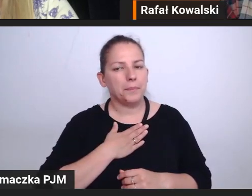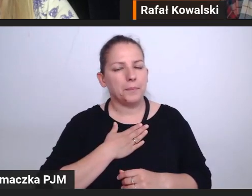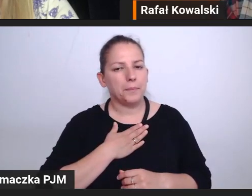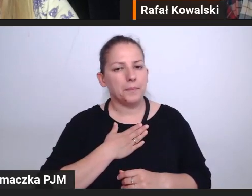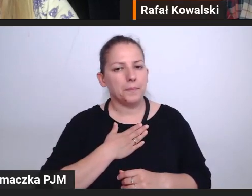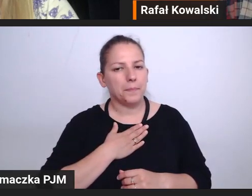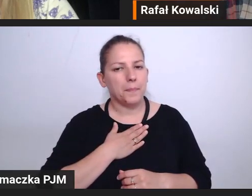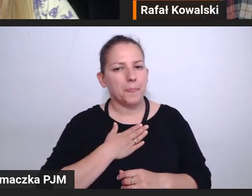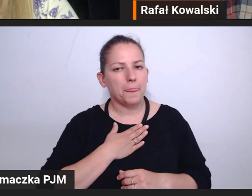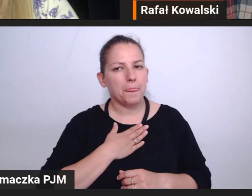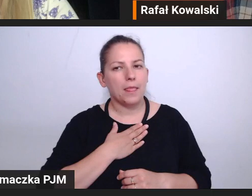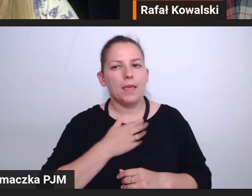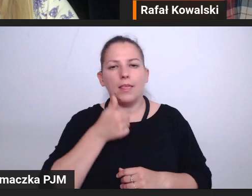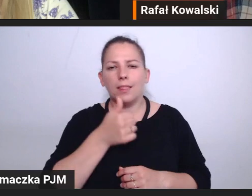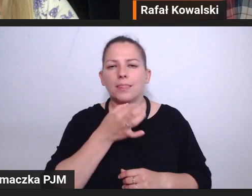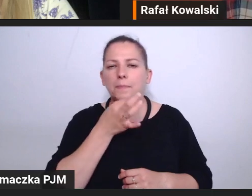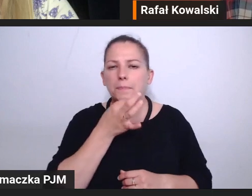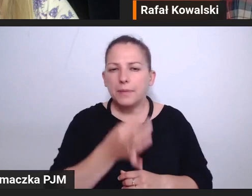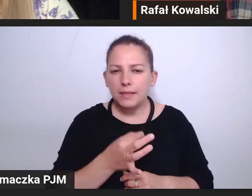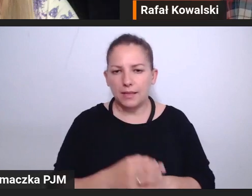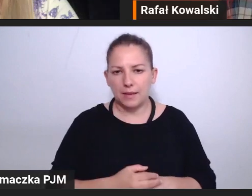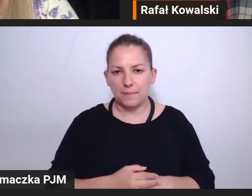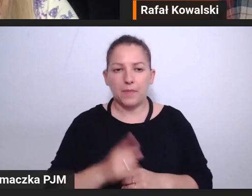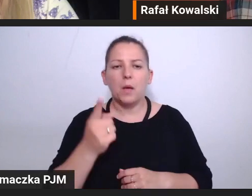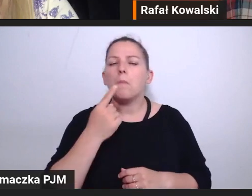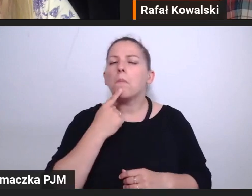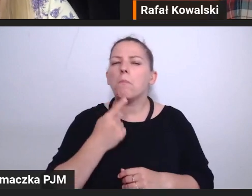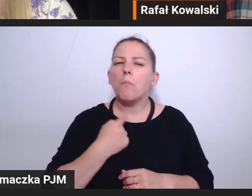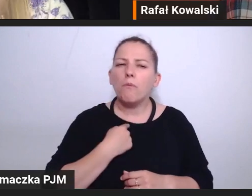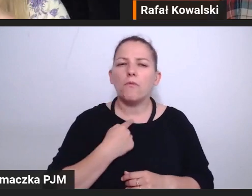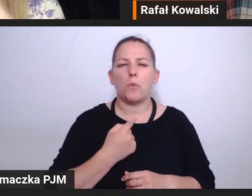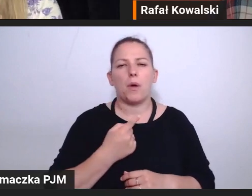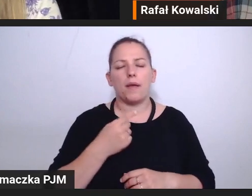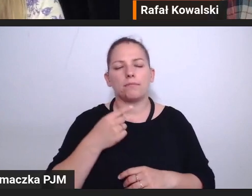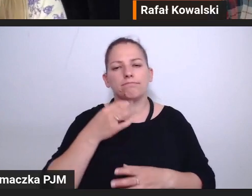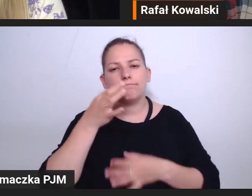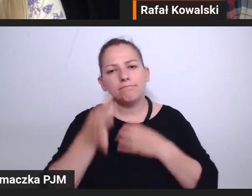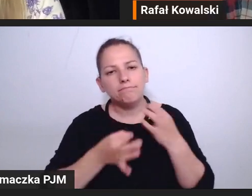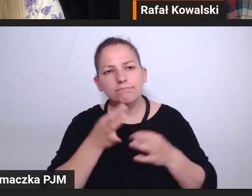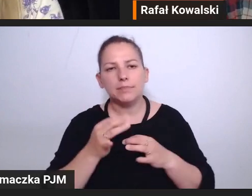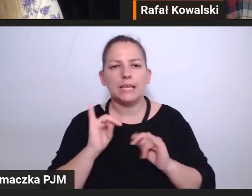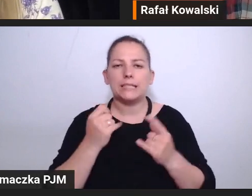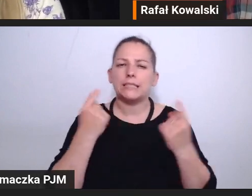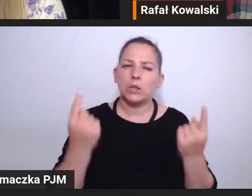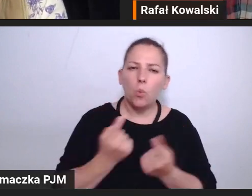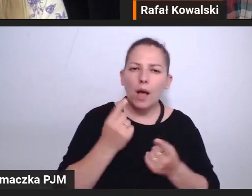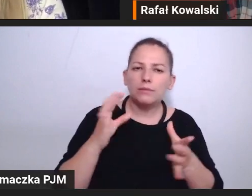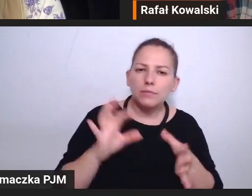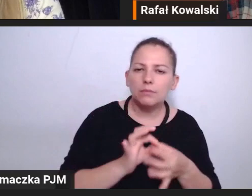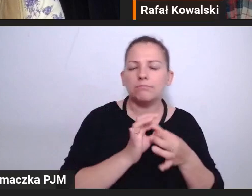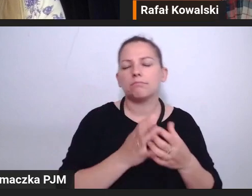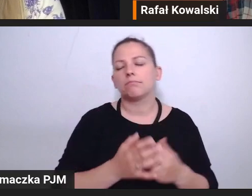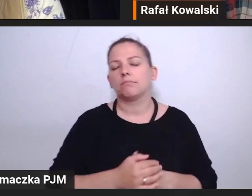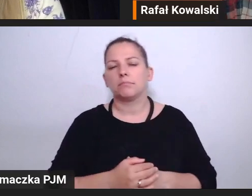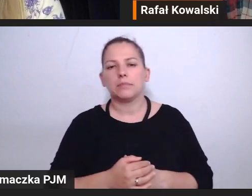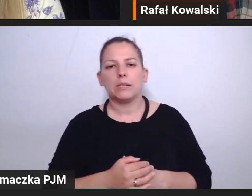jeszcze mam jedno pytanie, bo tak jak mówiłaś o tym i opisywałaś, jakby no jakich to sytuacji dotyczy, że to